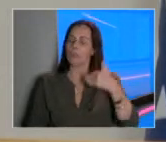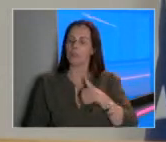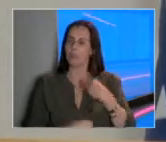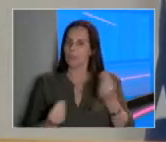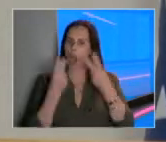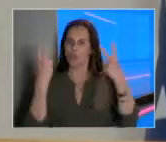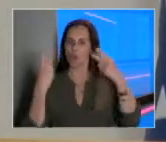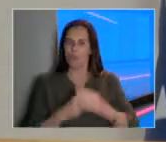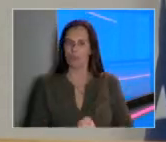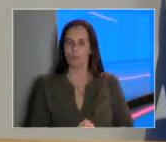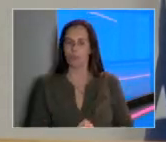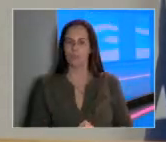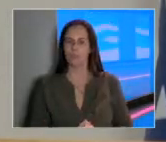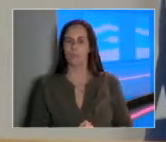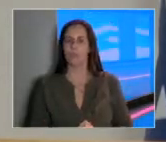בשורה חשובה.